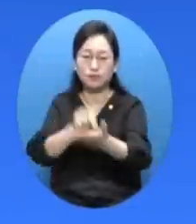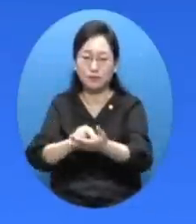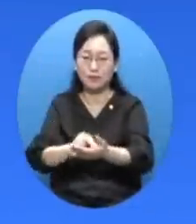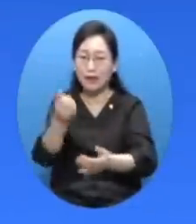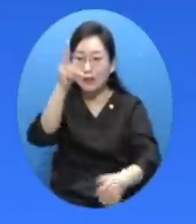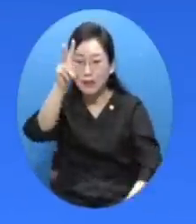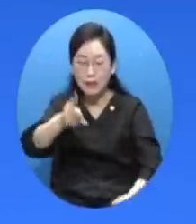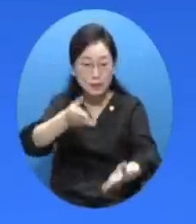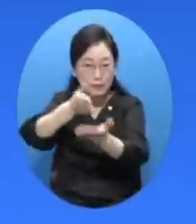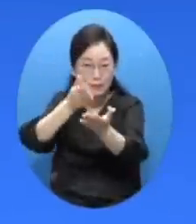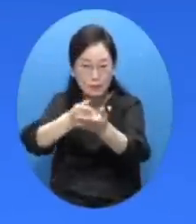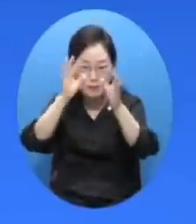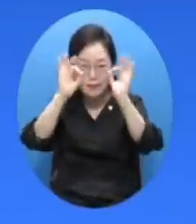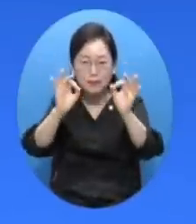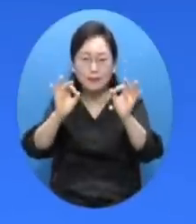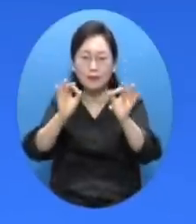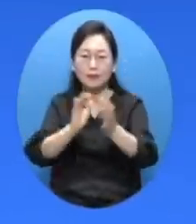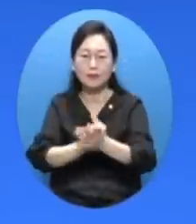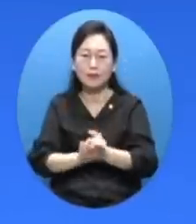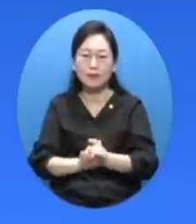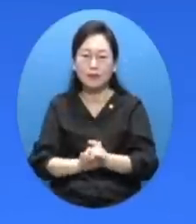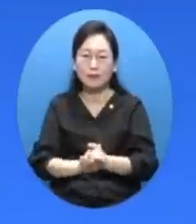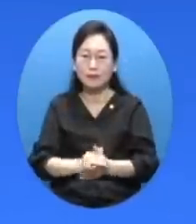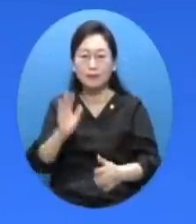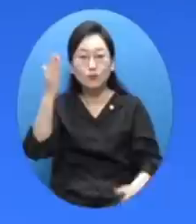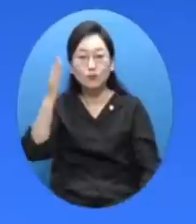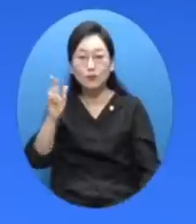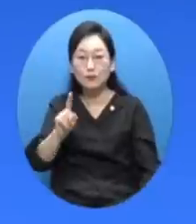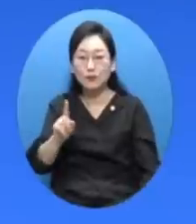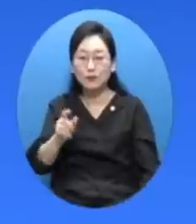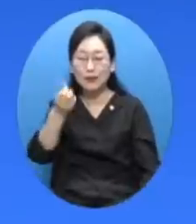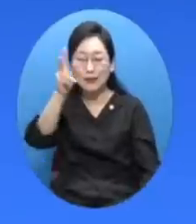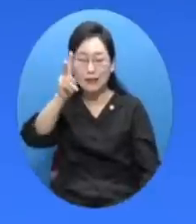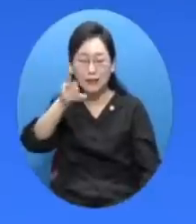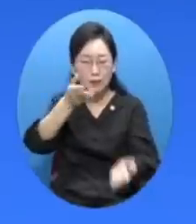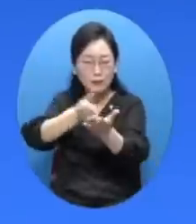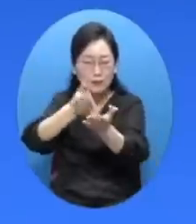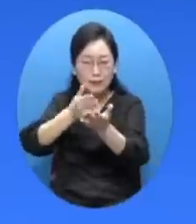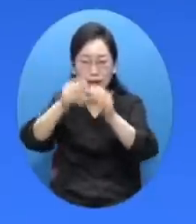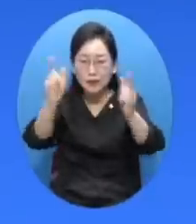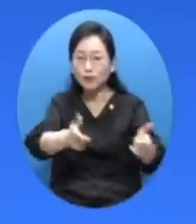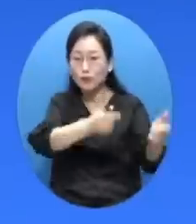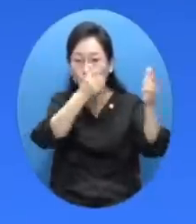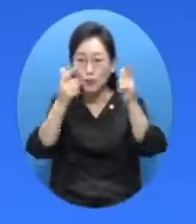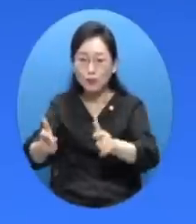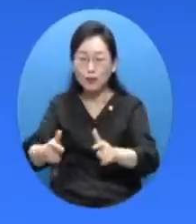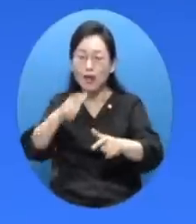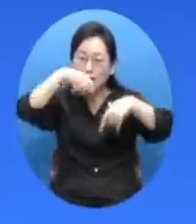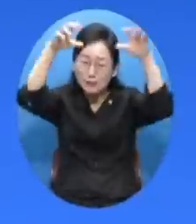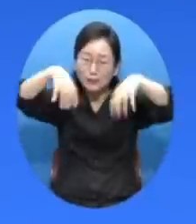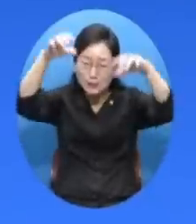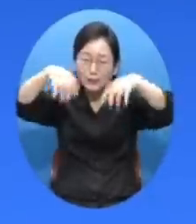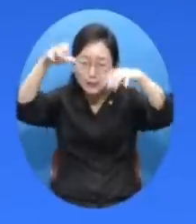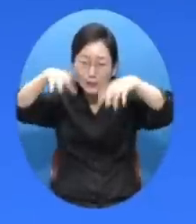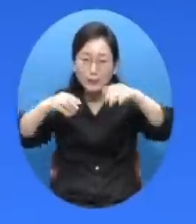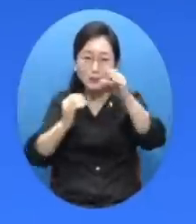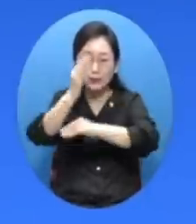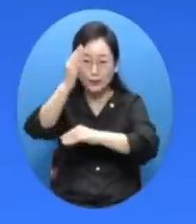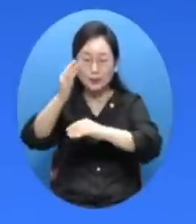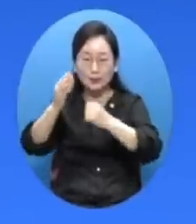TV에 보는 뉴스가 요즘은 TV는 하루 종일 지금 장맛비의 피해로 말미암아